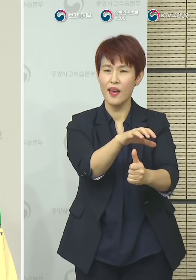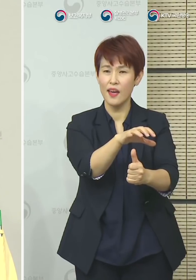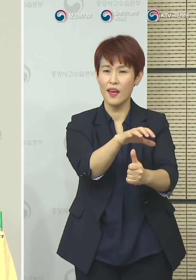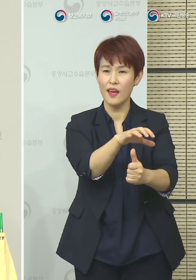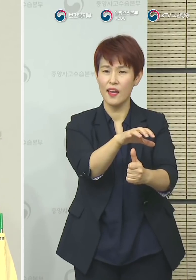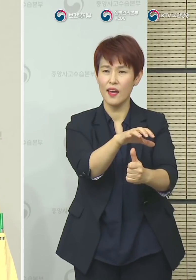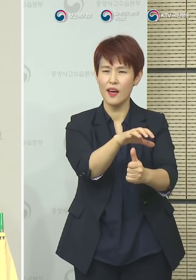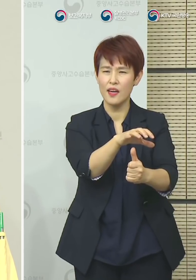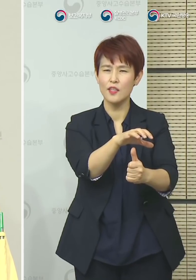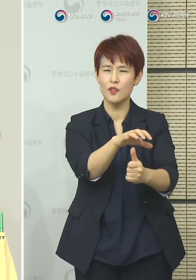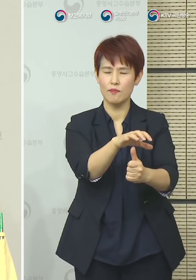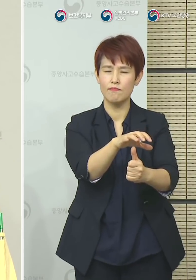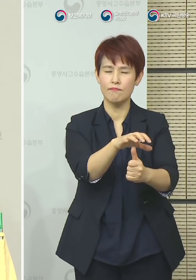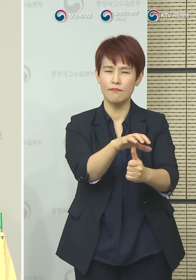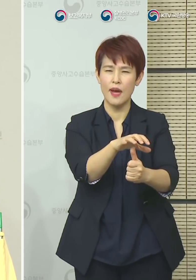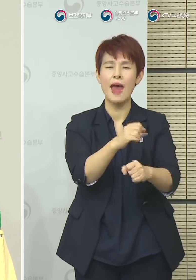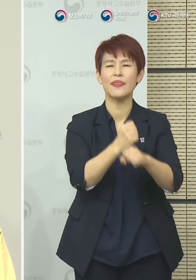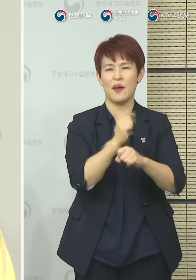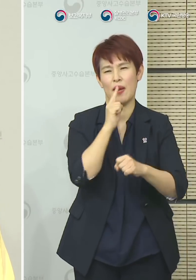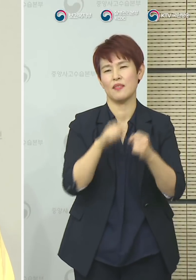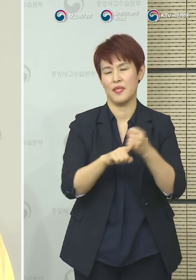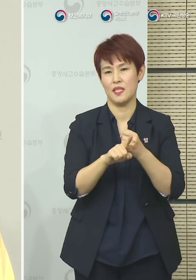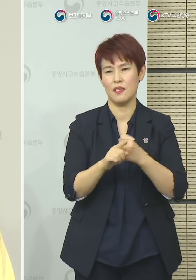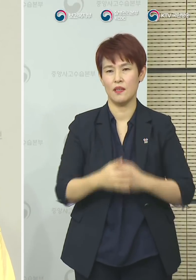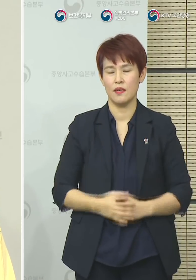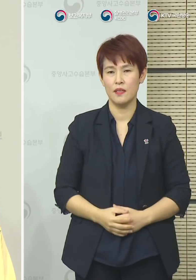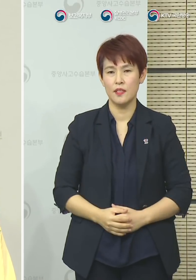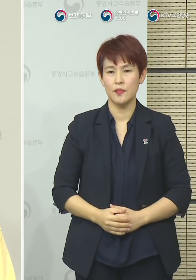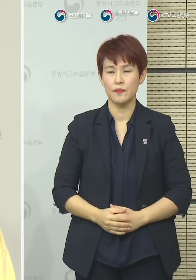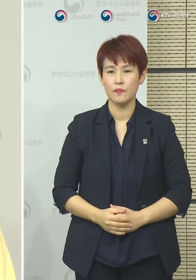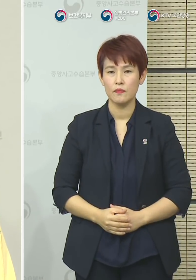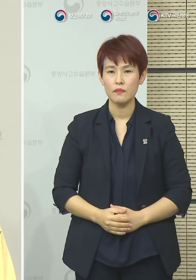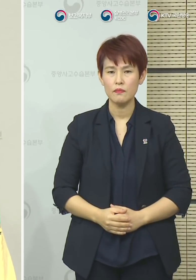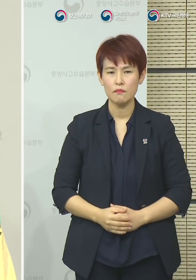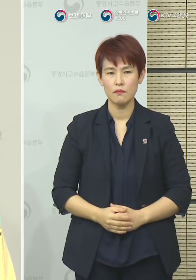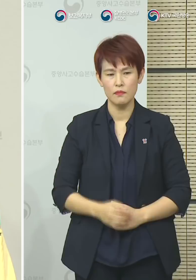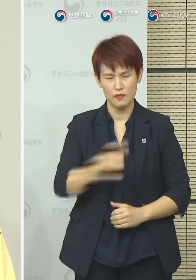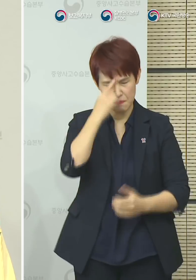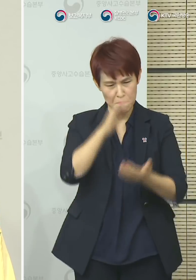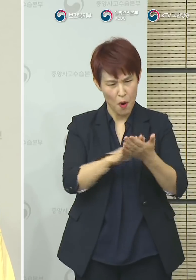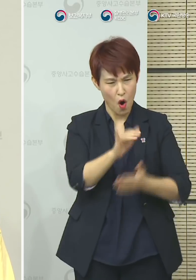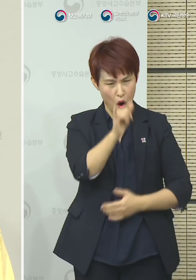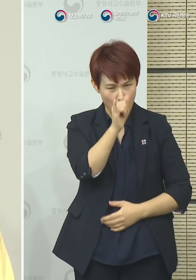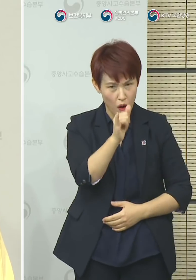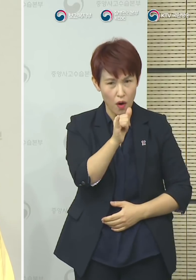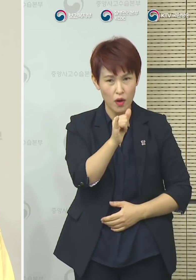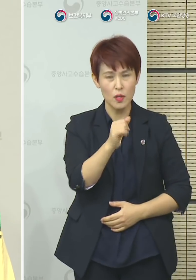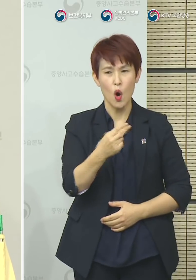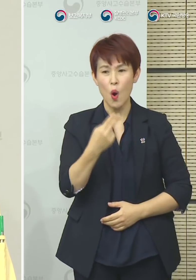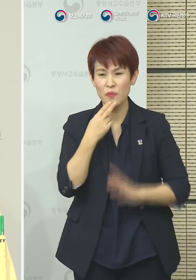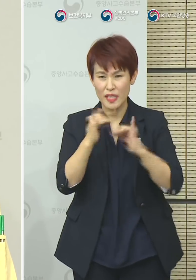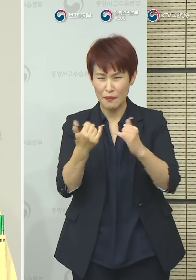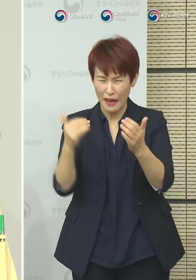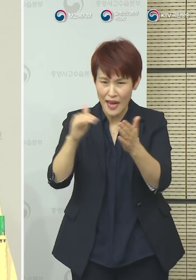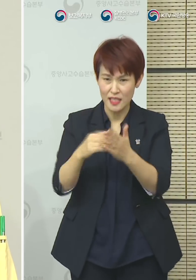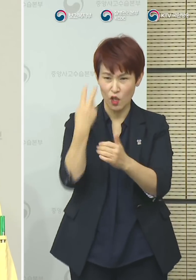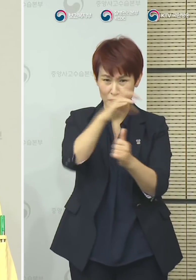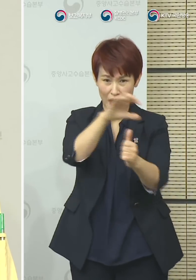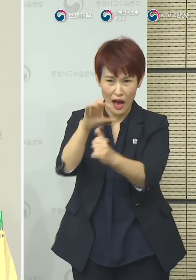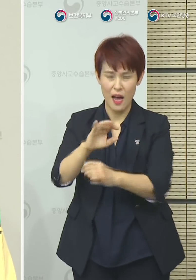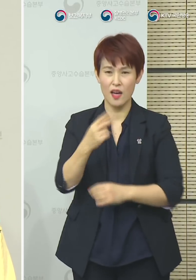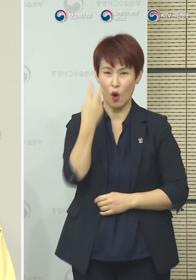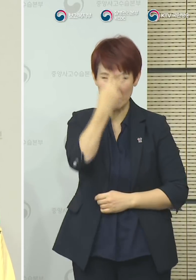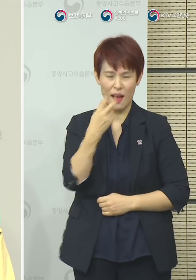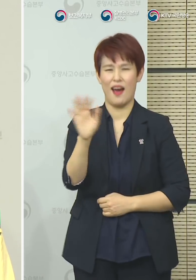조치를 최대한 가동한다는 의미입니다. 통상적으로는 증상이 나타나지 않는 사람들까지 검사를 하는 일은